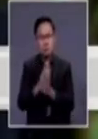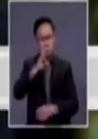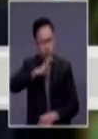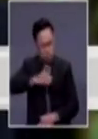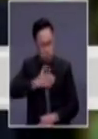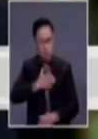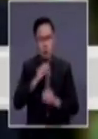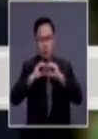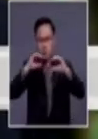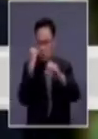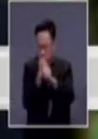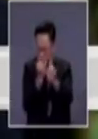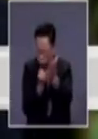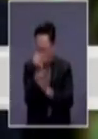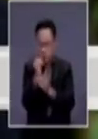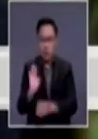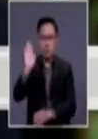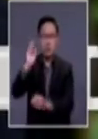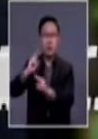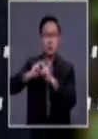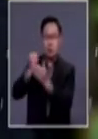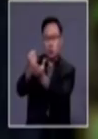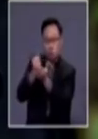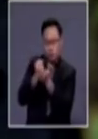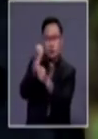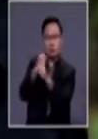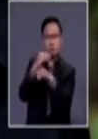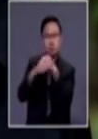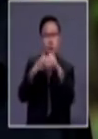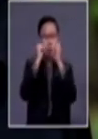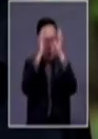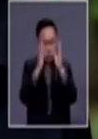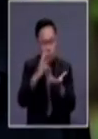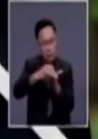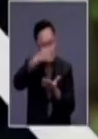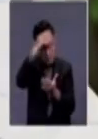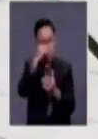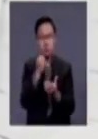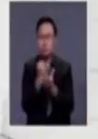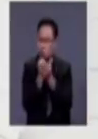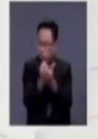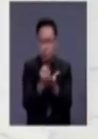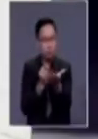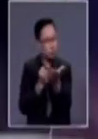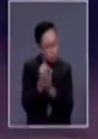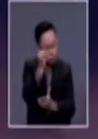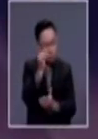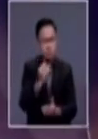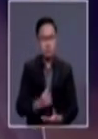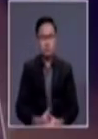ครับที่ให้เอกชนได้มามีส่วนร่วมกับการพัฒนาการศึกษาของประเทศชาตินะครับ